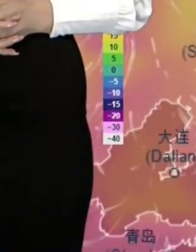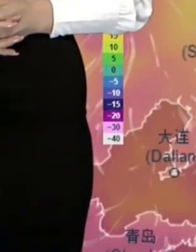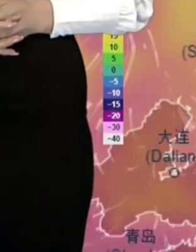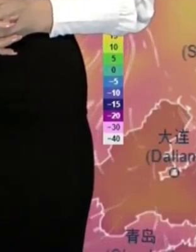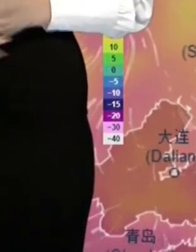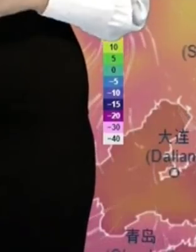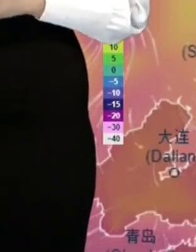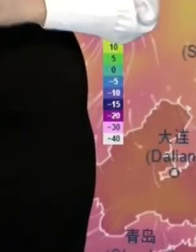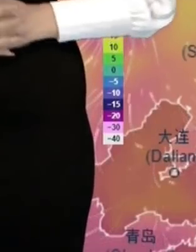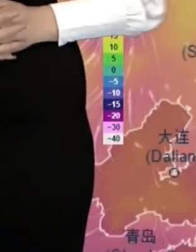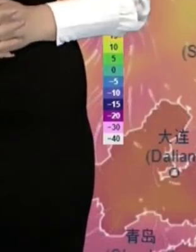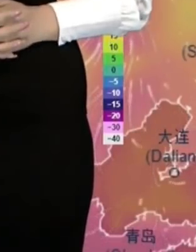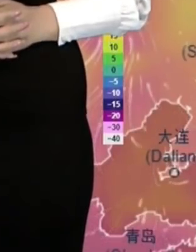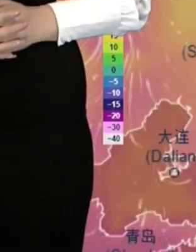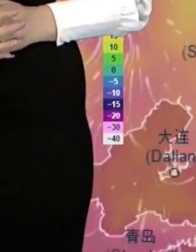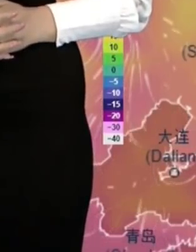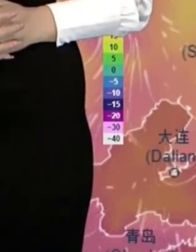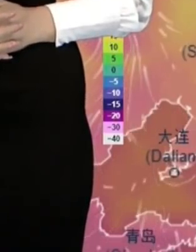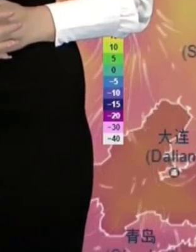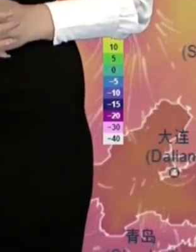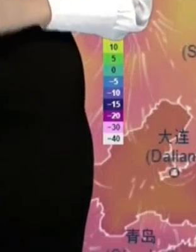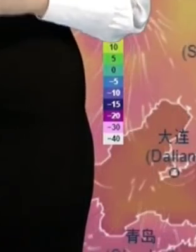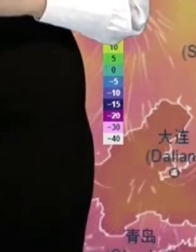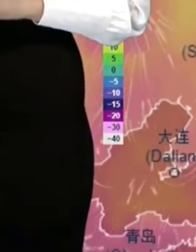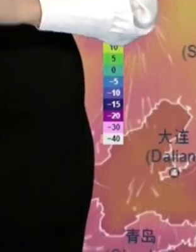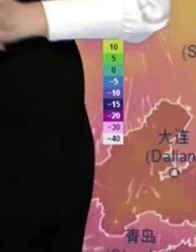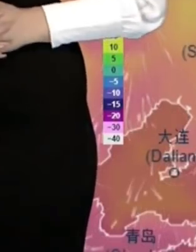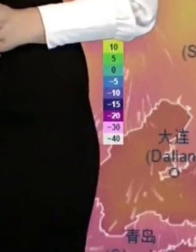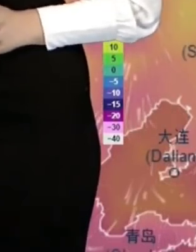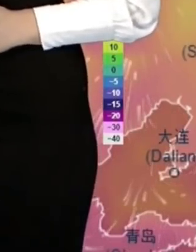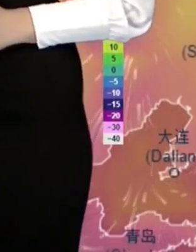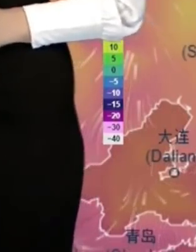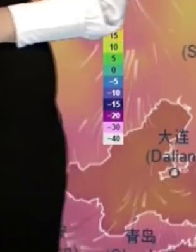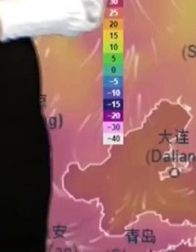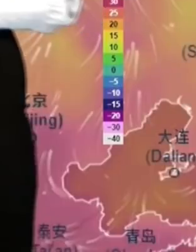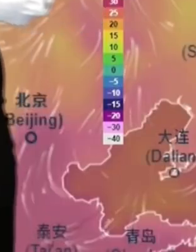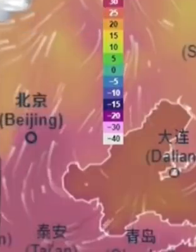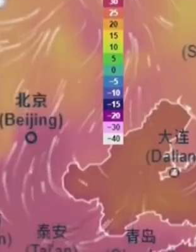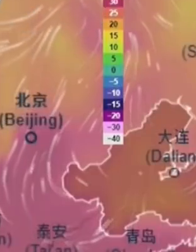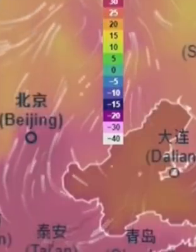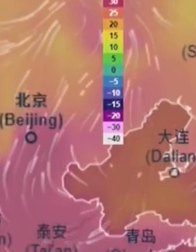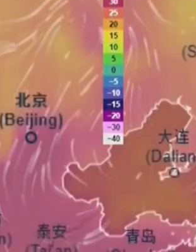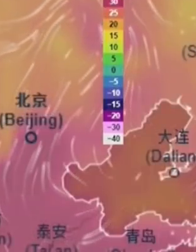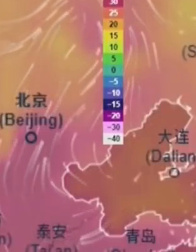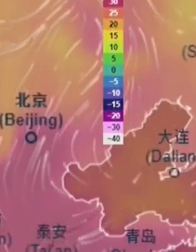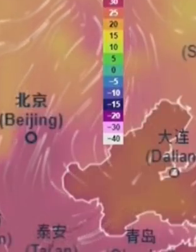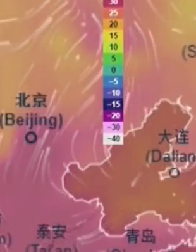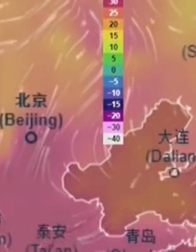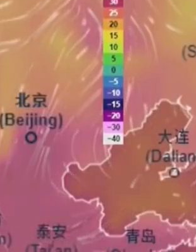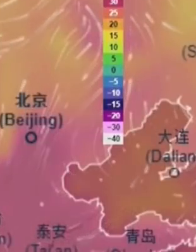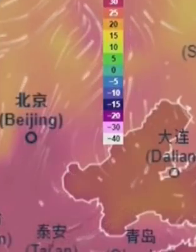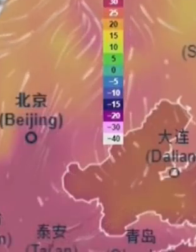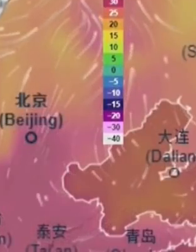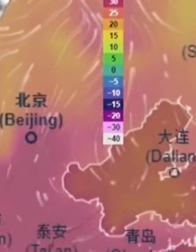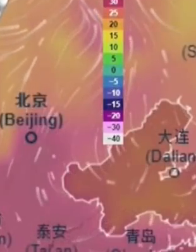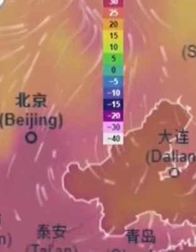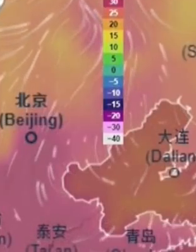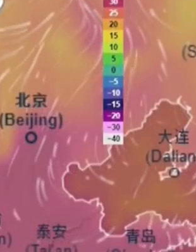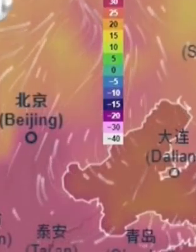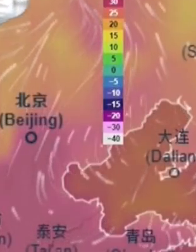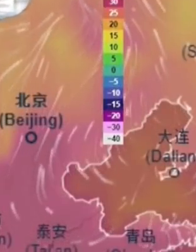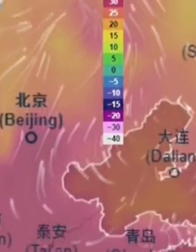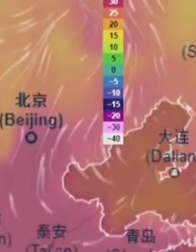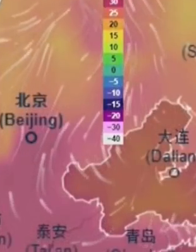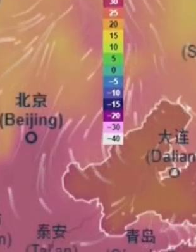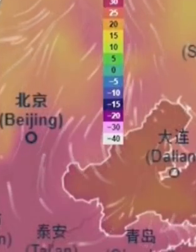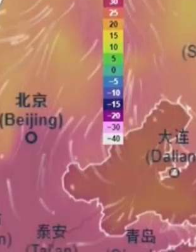дулаан махна. За агарын температурыг өмнөх өдрөртэй харьцуулахад өдөртөө 3 хэмээр дулаарсан ийм үзүүлэлттэй байна. Одоо үзэгч та бүхэн дэлгэцнээс